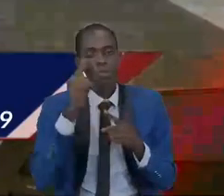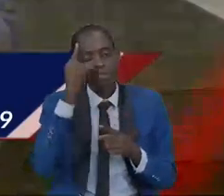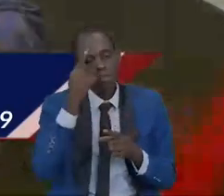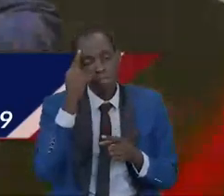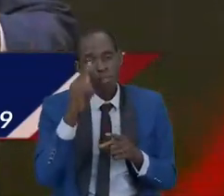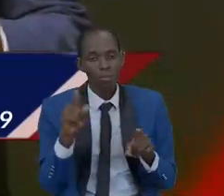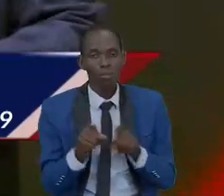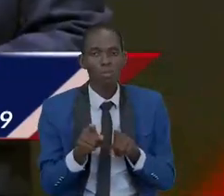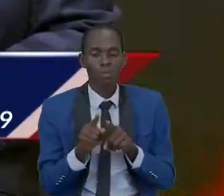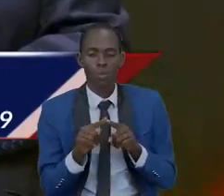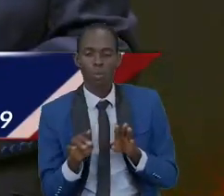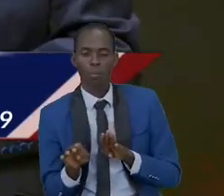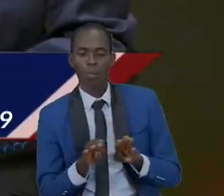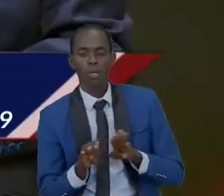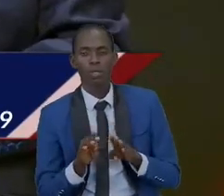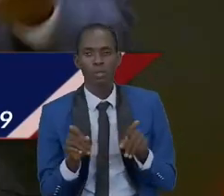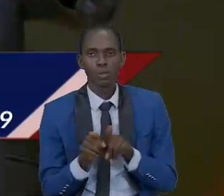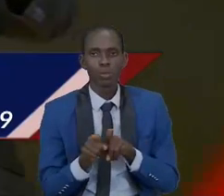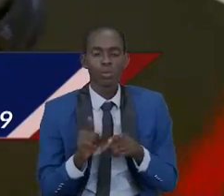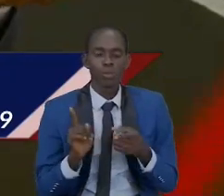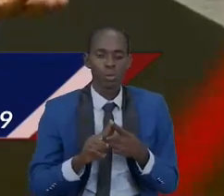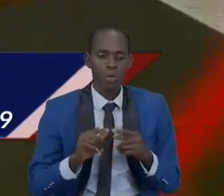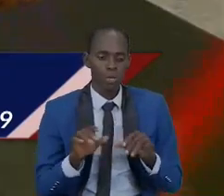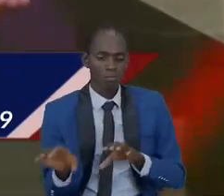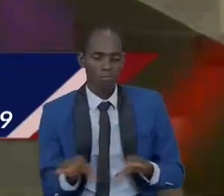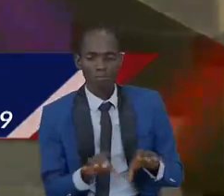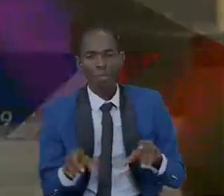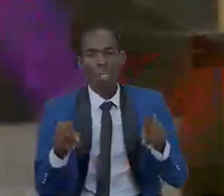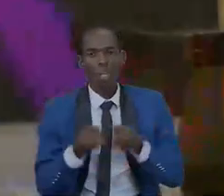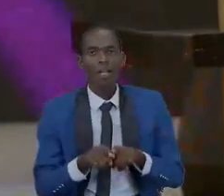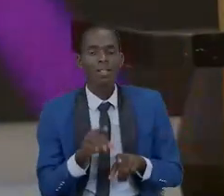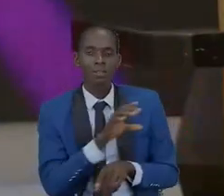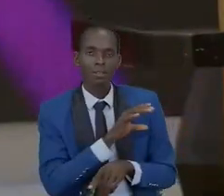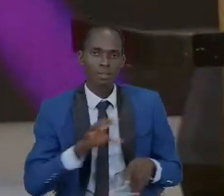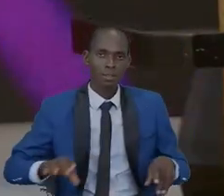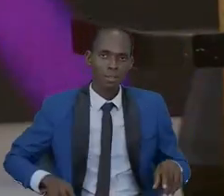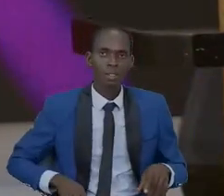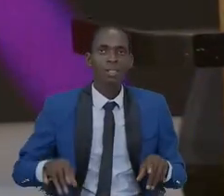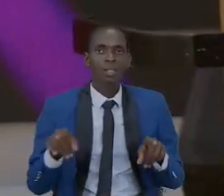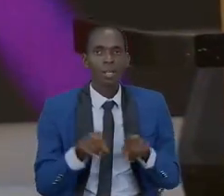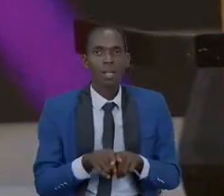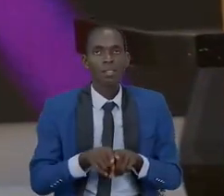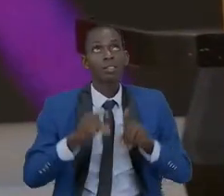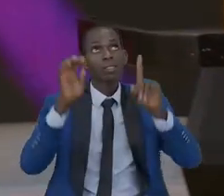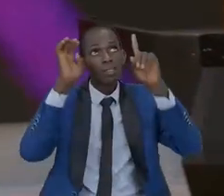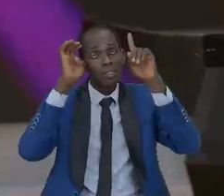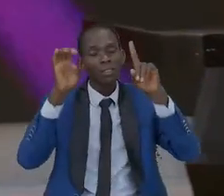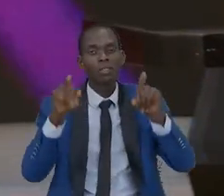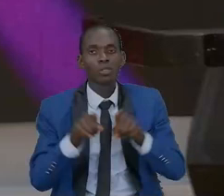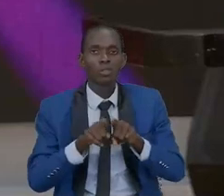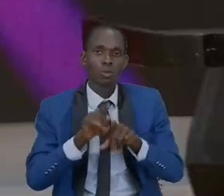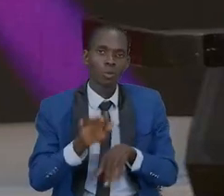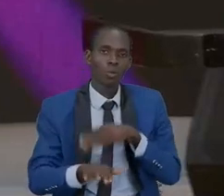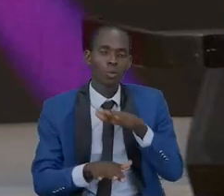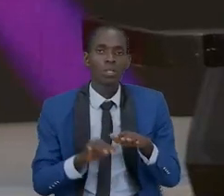se comporter doit agir comme il a lui-même marché